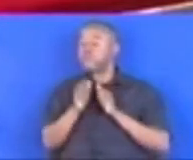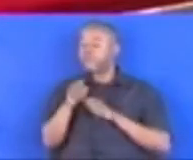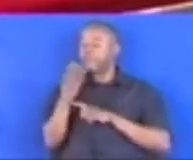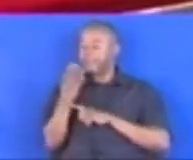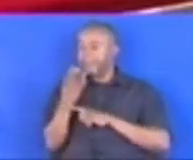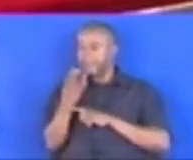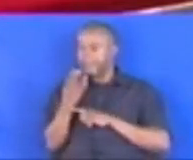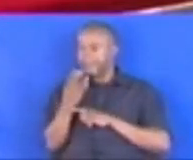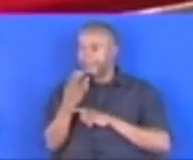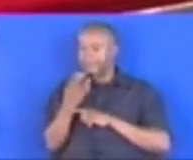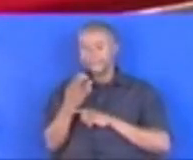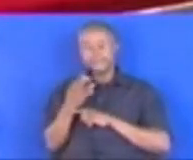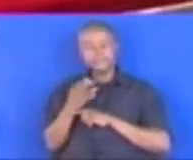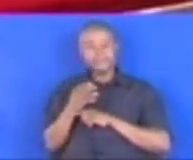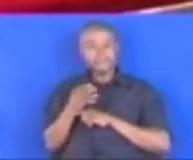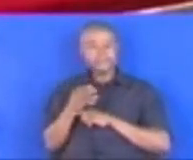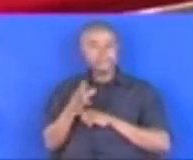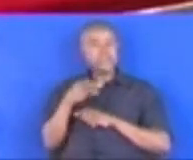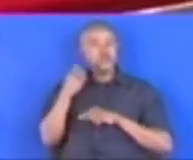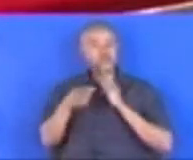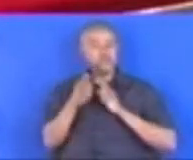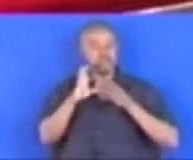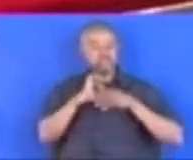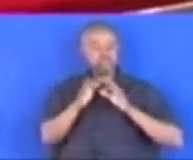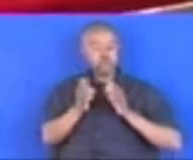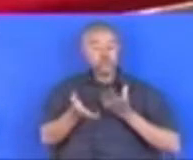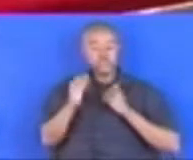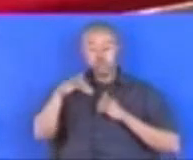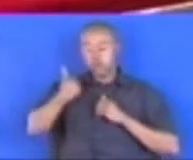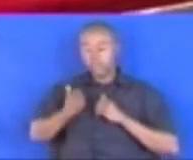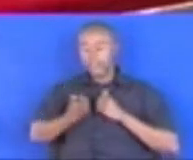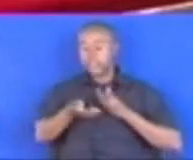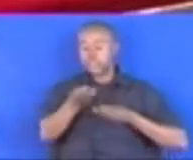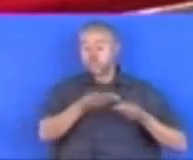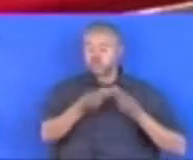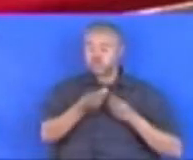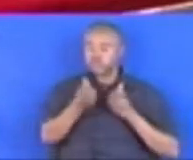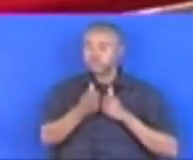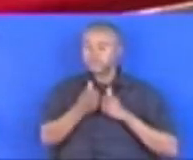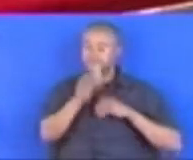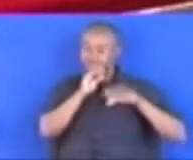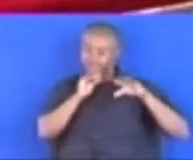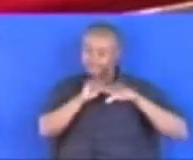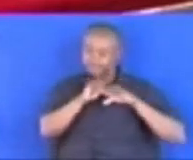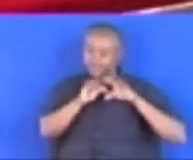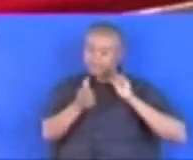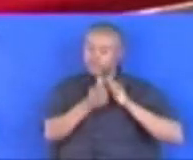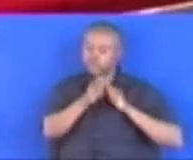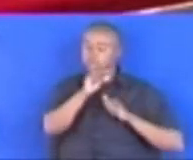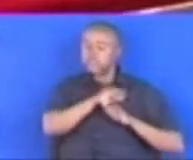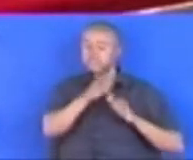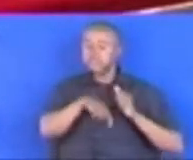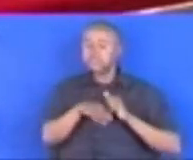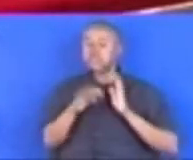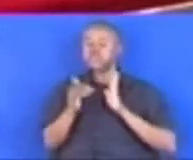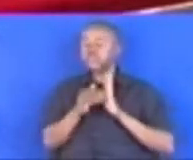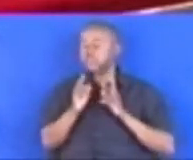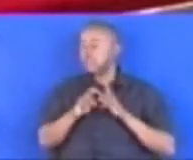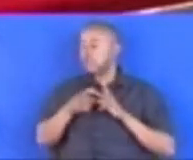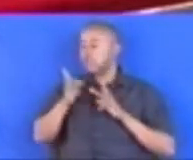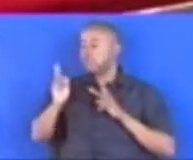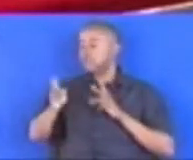ya taasisi. Tutaendelea kuratibu uwezeshaji wa wanawake kiuchumi na uingizaji wa masuala ya jinsia katika sheria,